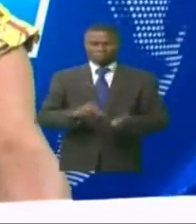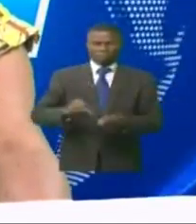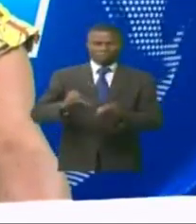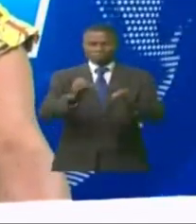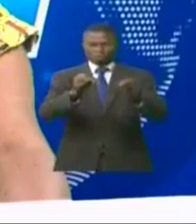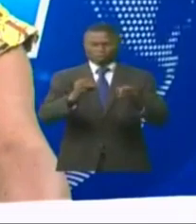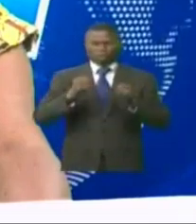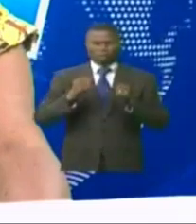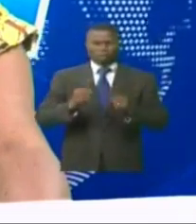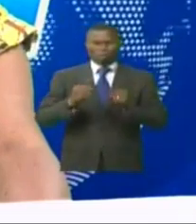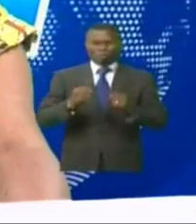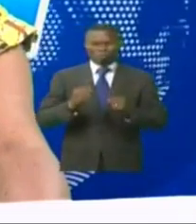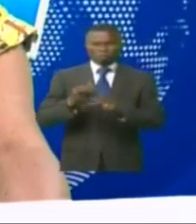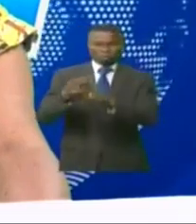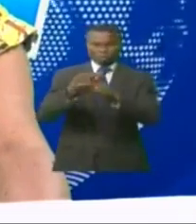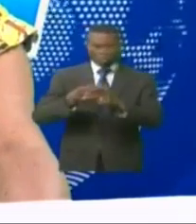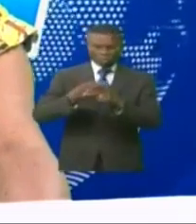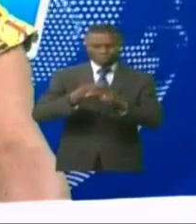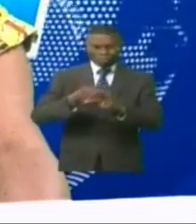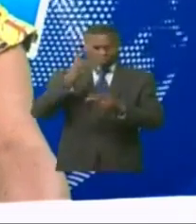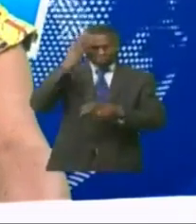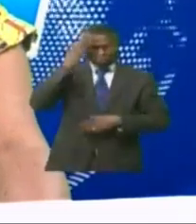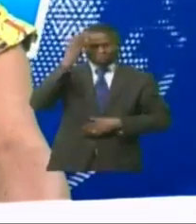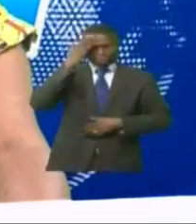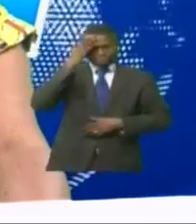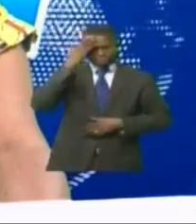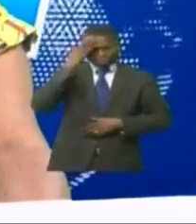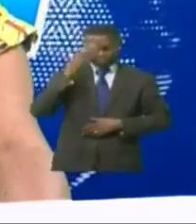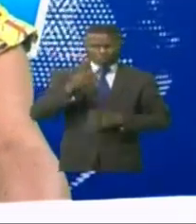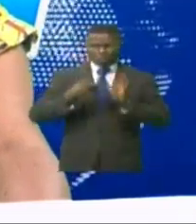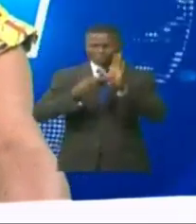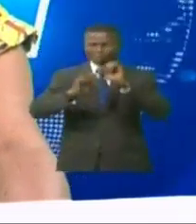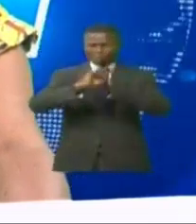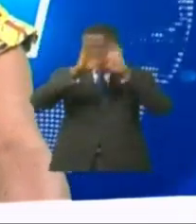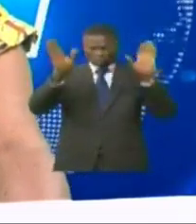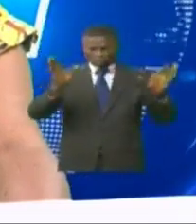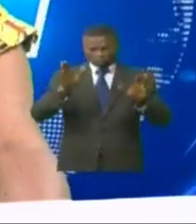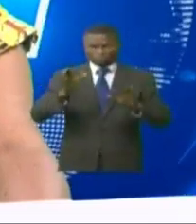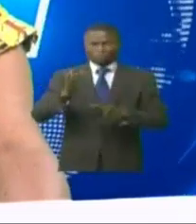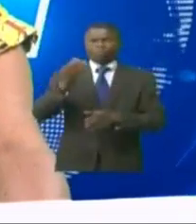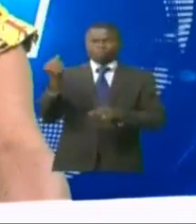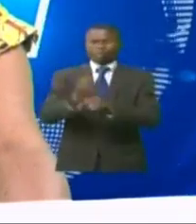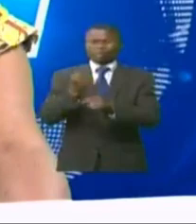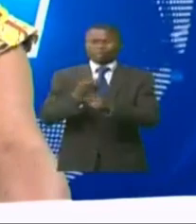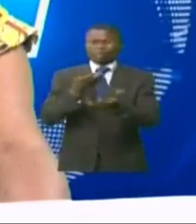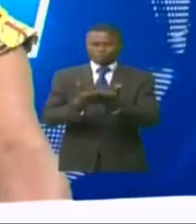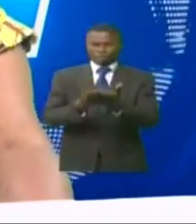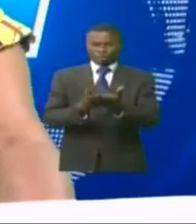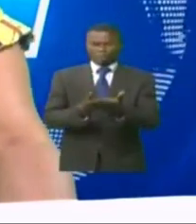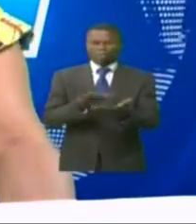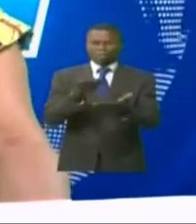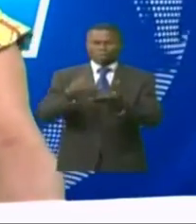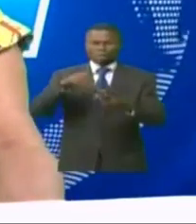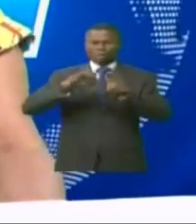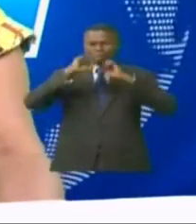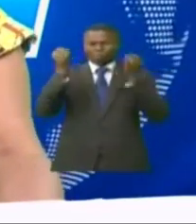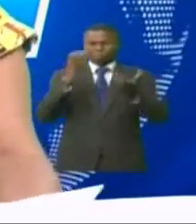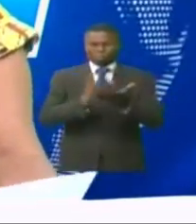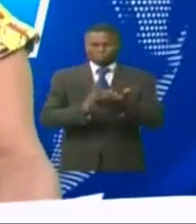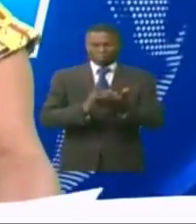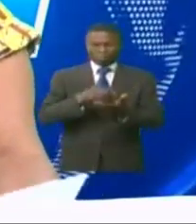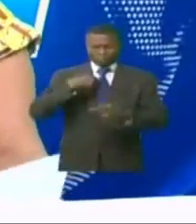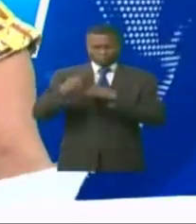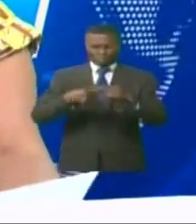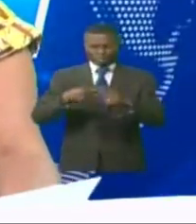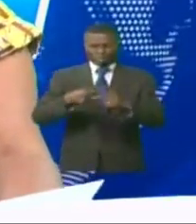mécanismes rigoureux de suivi pour s'assurer de la transparence dans la passation des marchés de sous-traitance. À dater